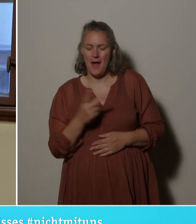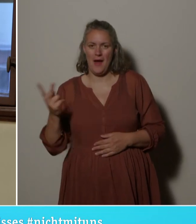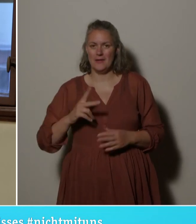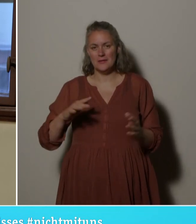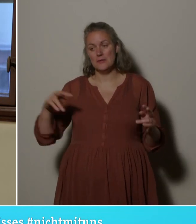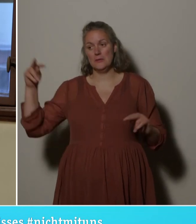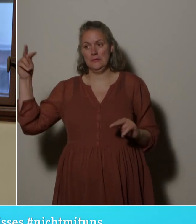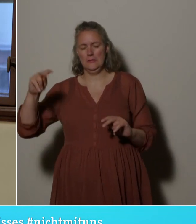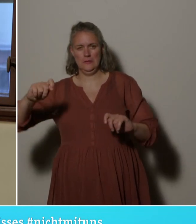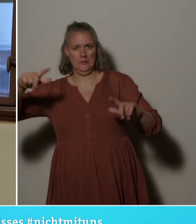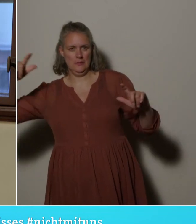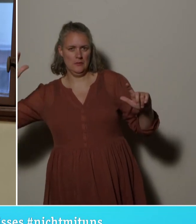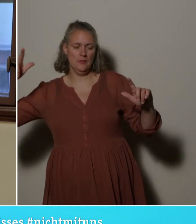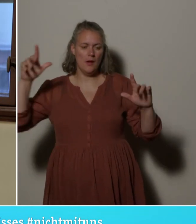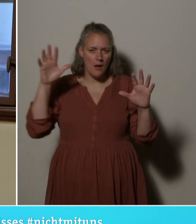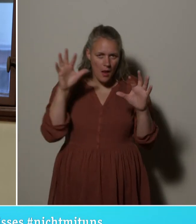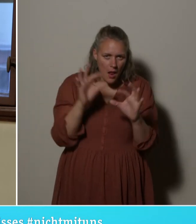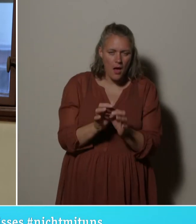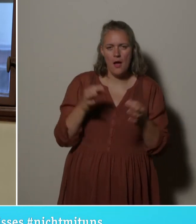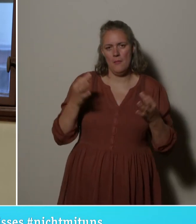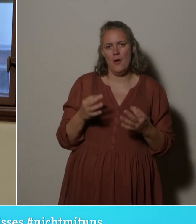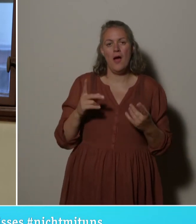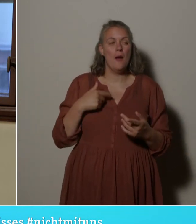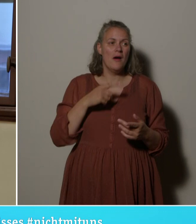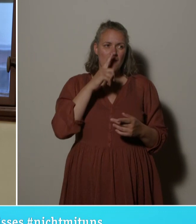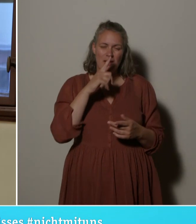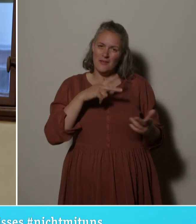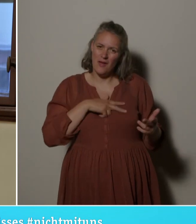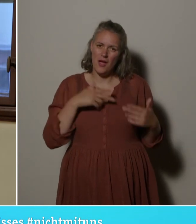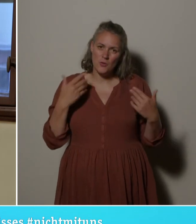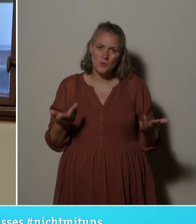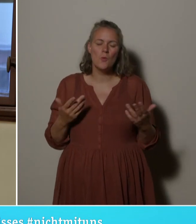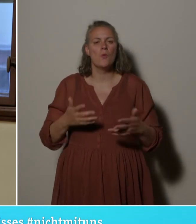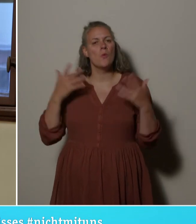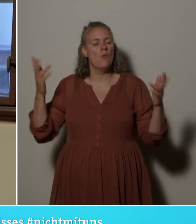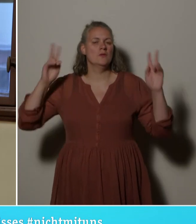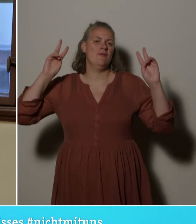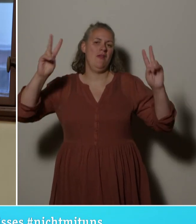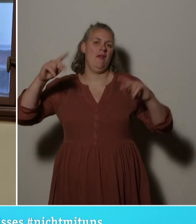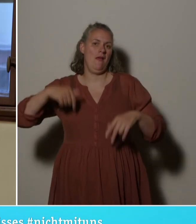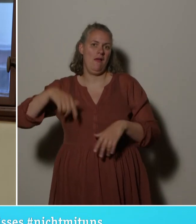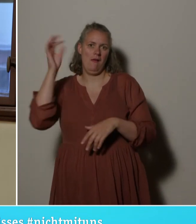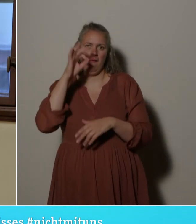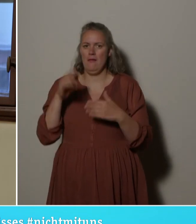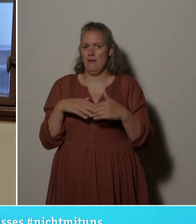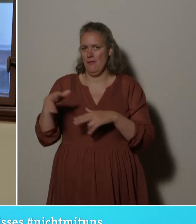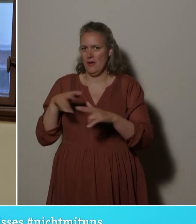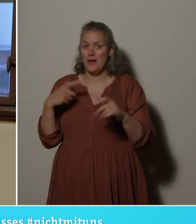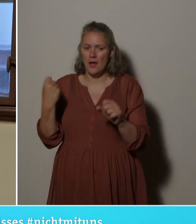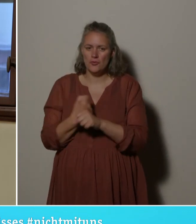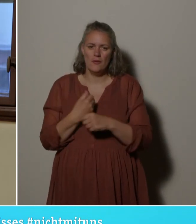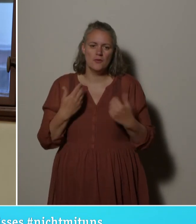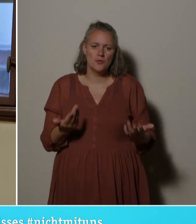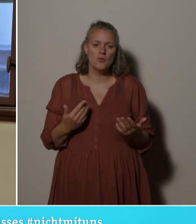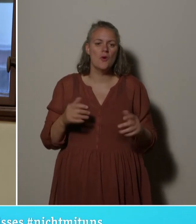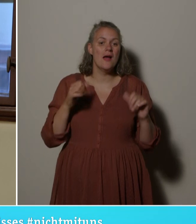Ziele geht, dann muss ich sagen, bin ich aber dezidiert ein großer Fan unseres Jenaer Nahverkehrs, weil der leistet genau das. Der schützt